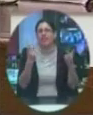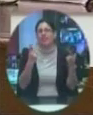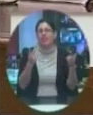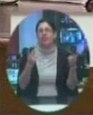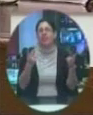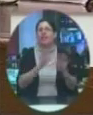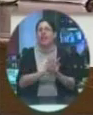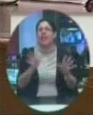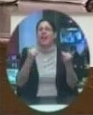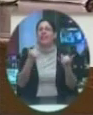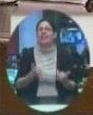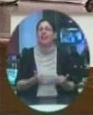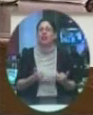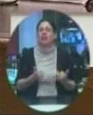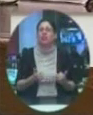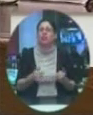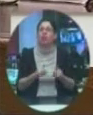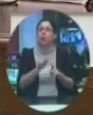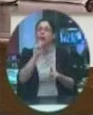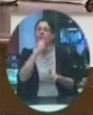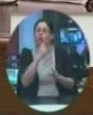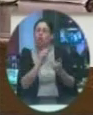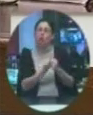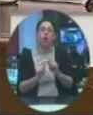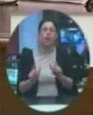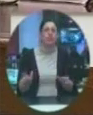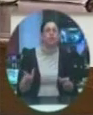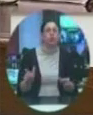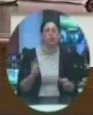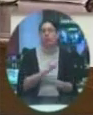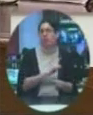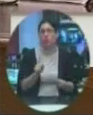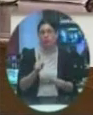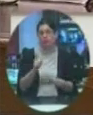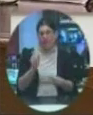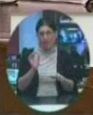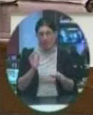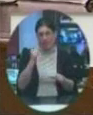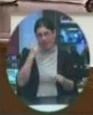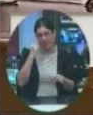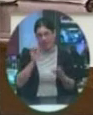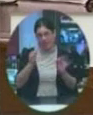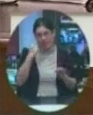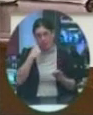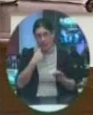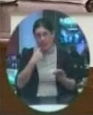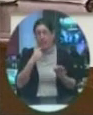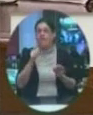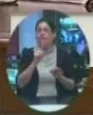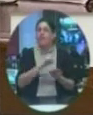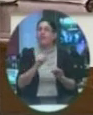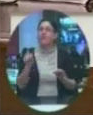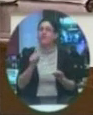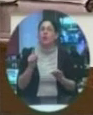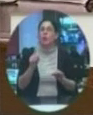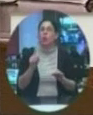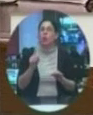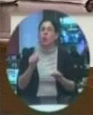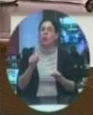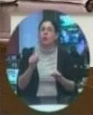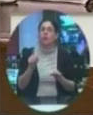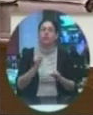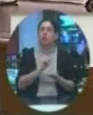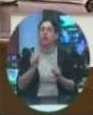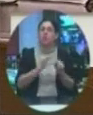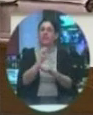היום חיסיון או חסינות, לא בהעמדה לדין פלילי ולא ב... אפרופו, בסדר, הרפואה מתגוננת, ולא בתביעות